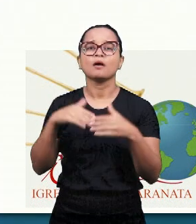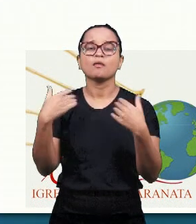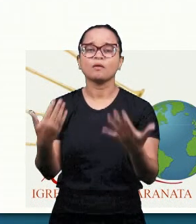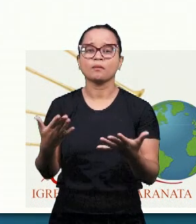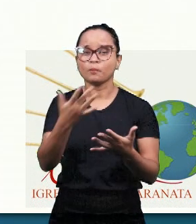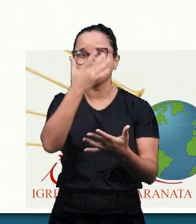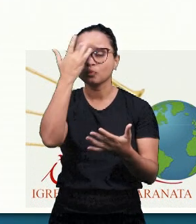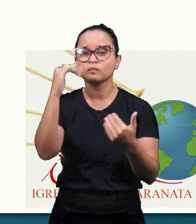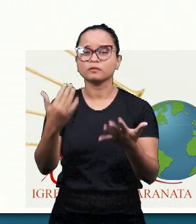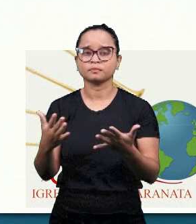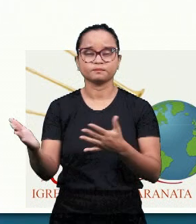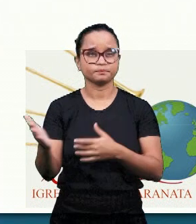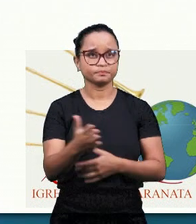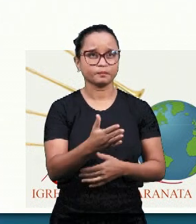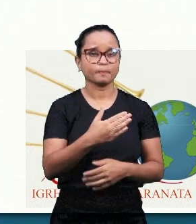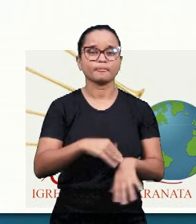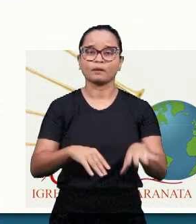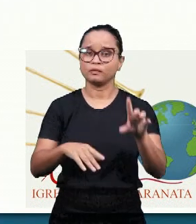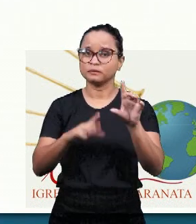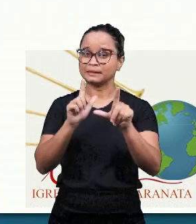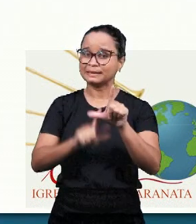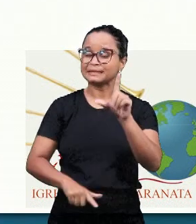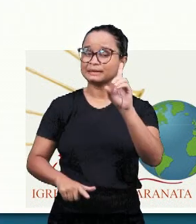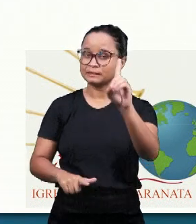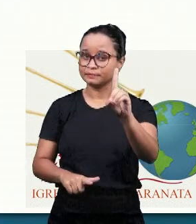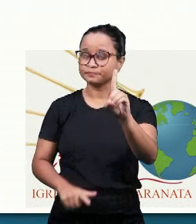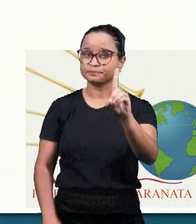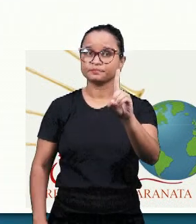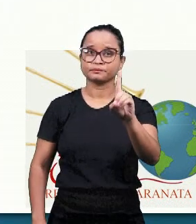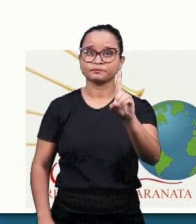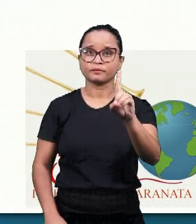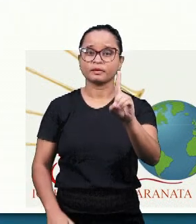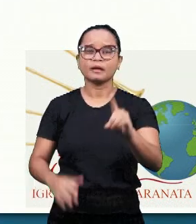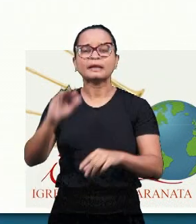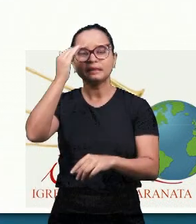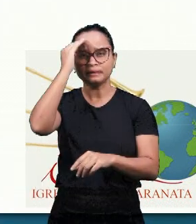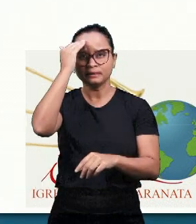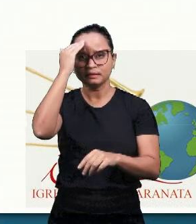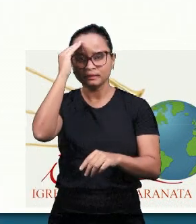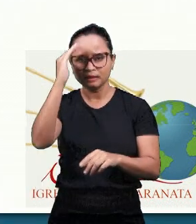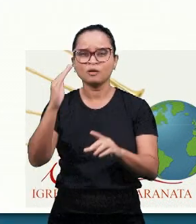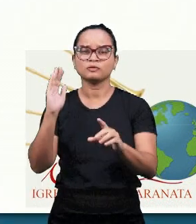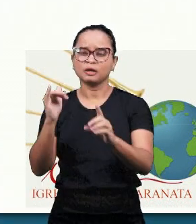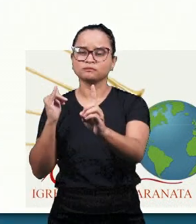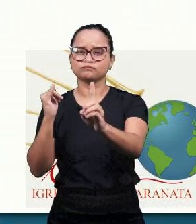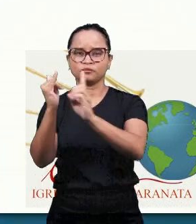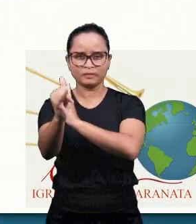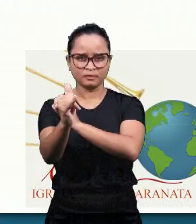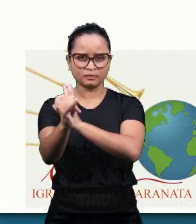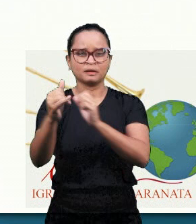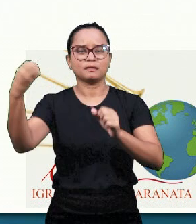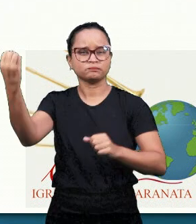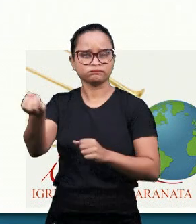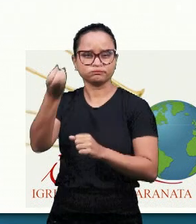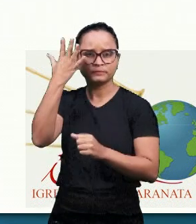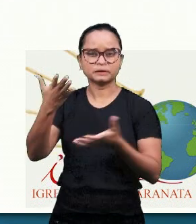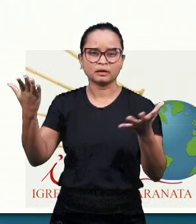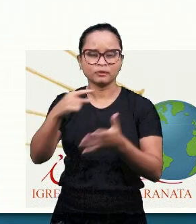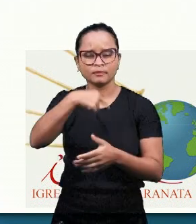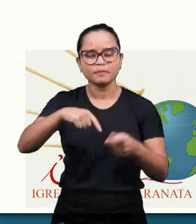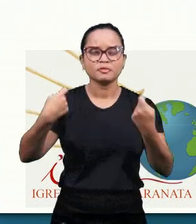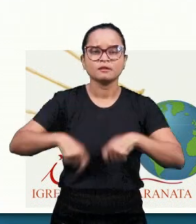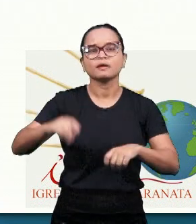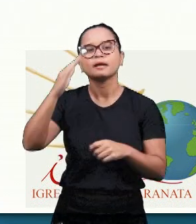Lettre D. À partir de cette compréhension, mettez en évidence la valeur prophétique qu'il y a dans la